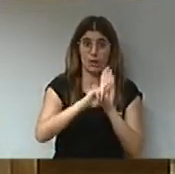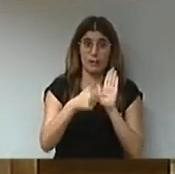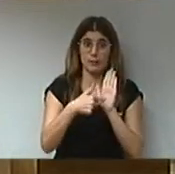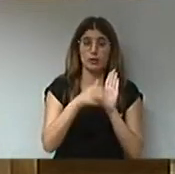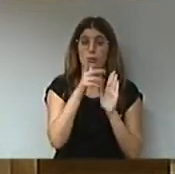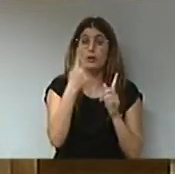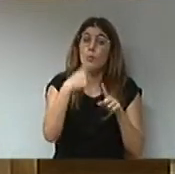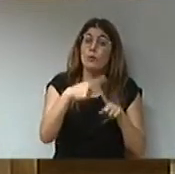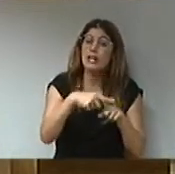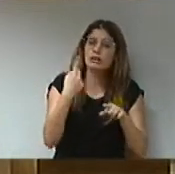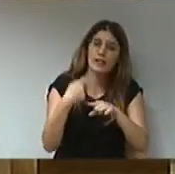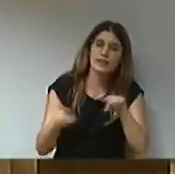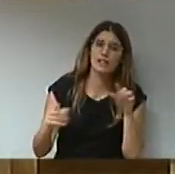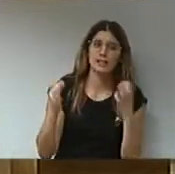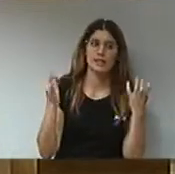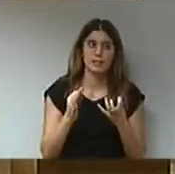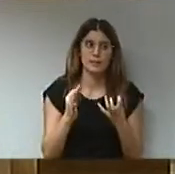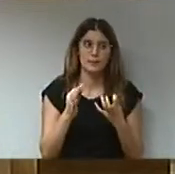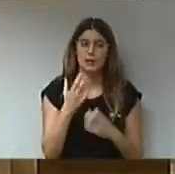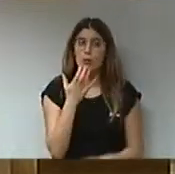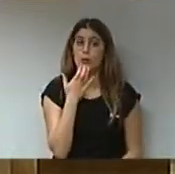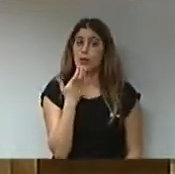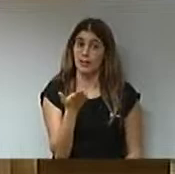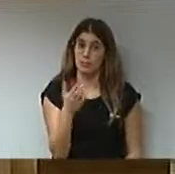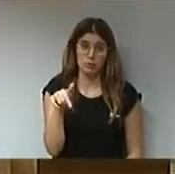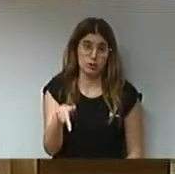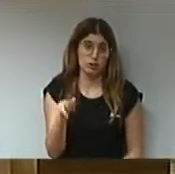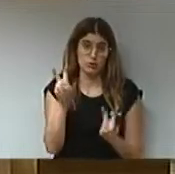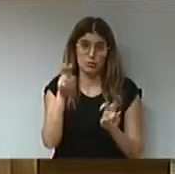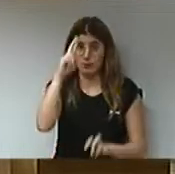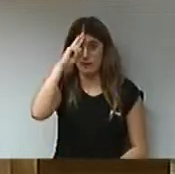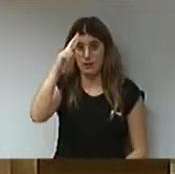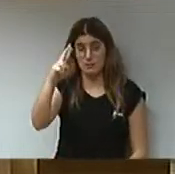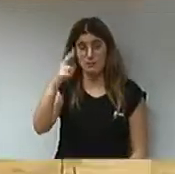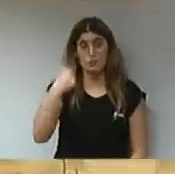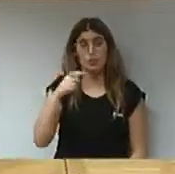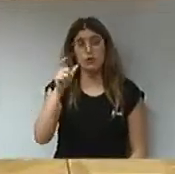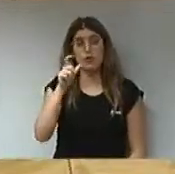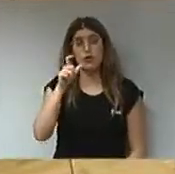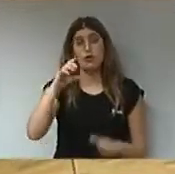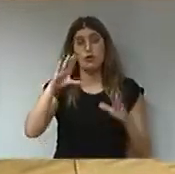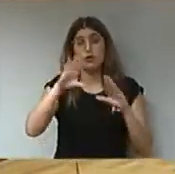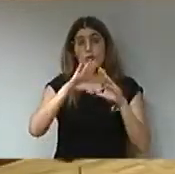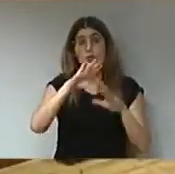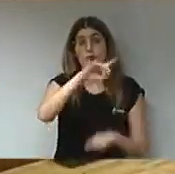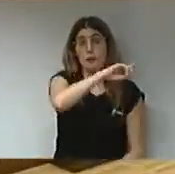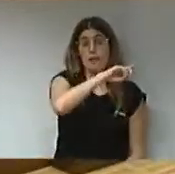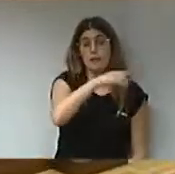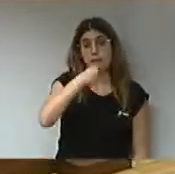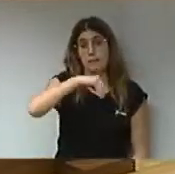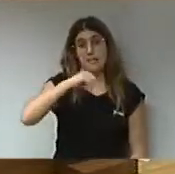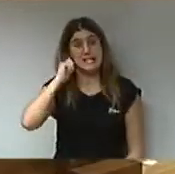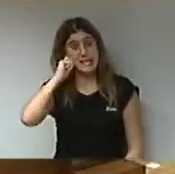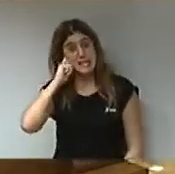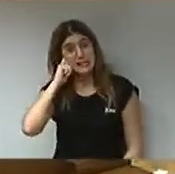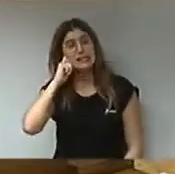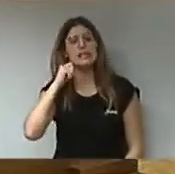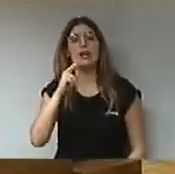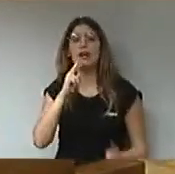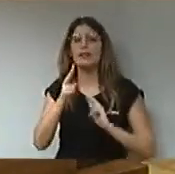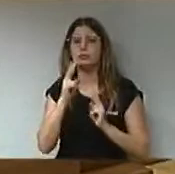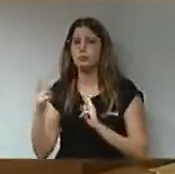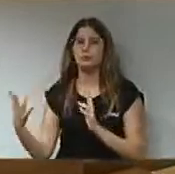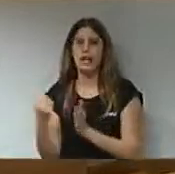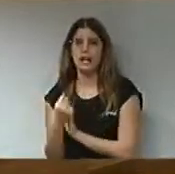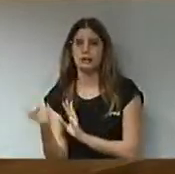cosa que és diferencial. Per exemple, i això és una qüestió de respecte, en la Comunitat de Madrid el president, la presidenta en aquest cas, contesta a